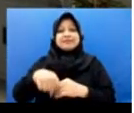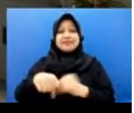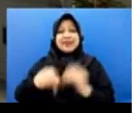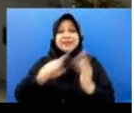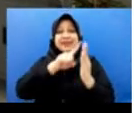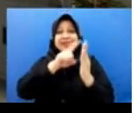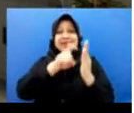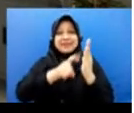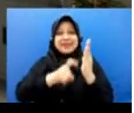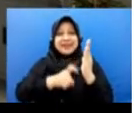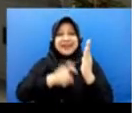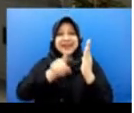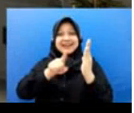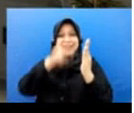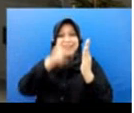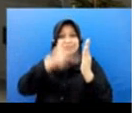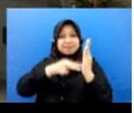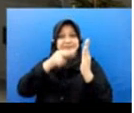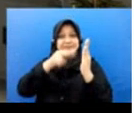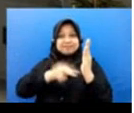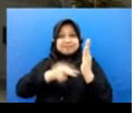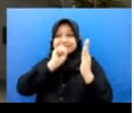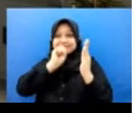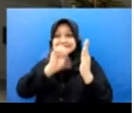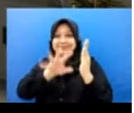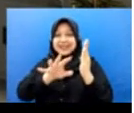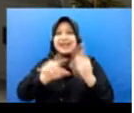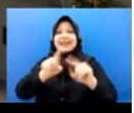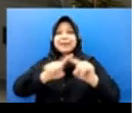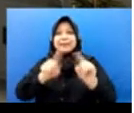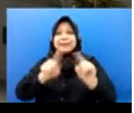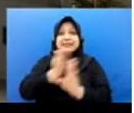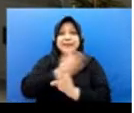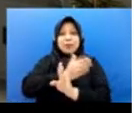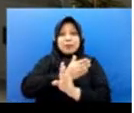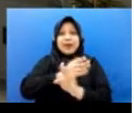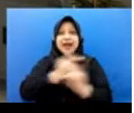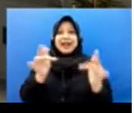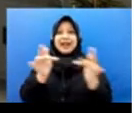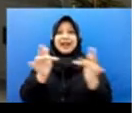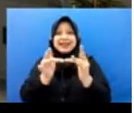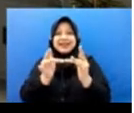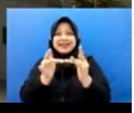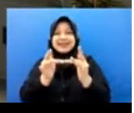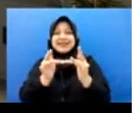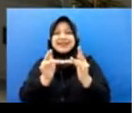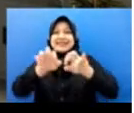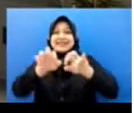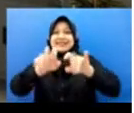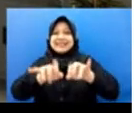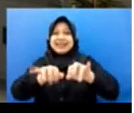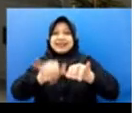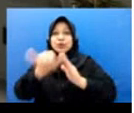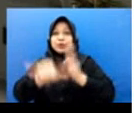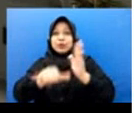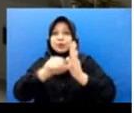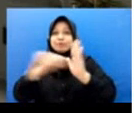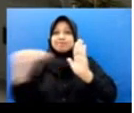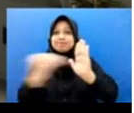sebelumnya Bapak dan Ibu silakan untuk mengklik tautan yang telah tersedia di kolom chat YouTube